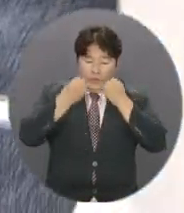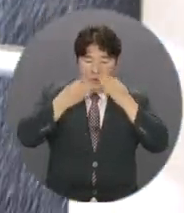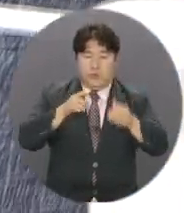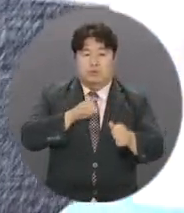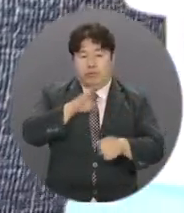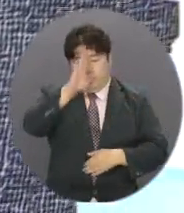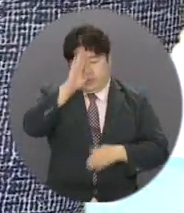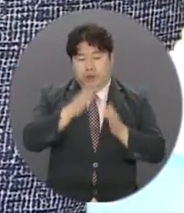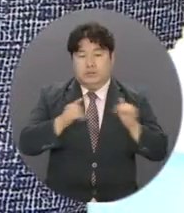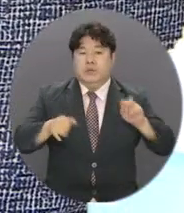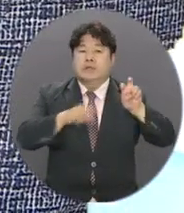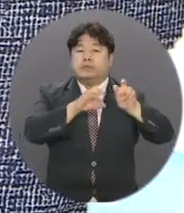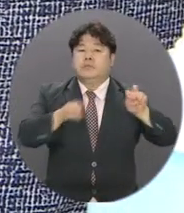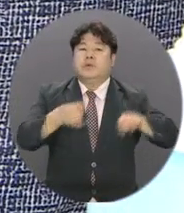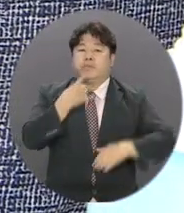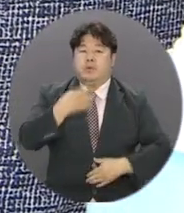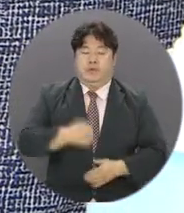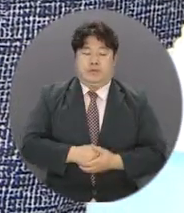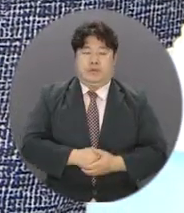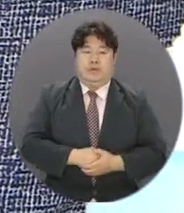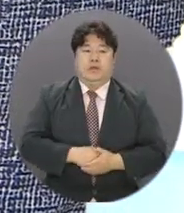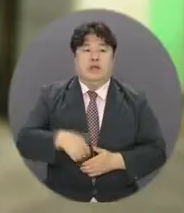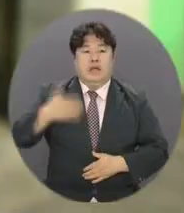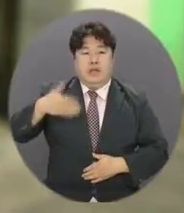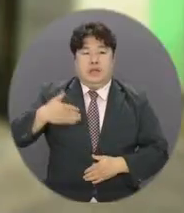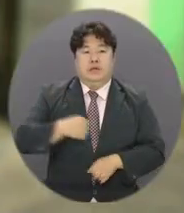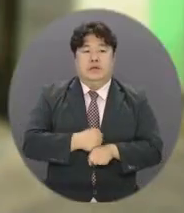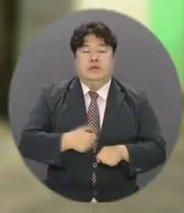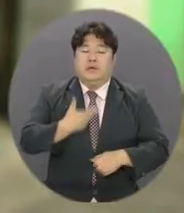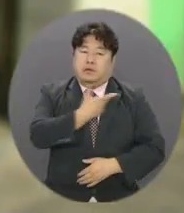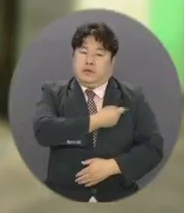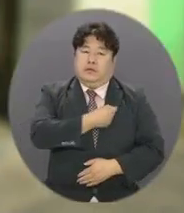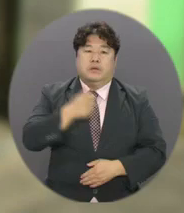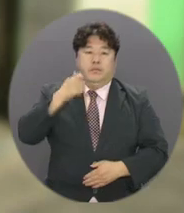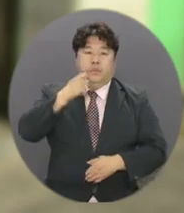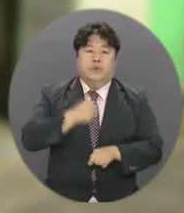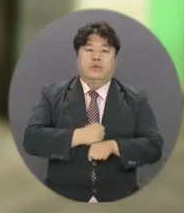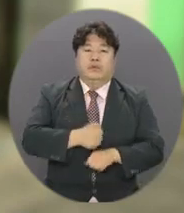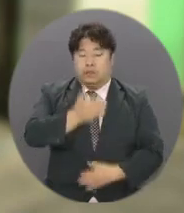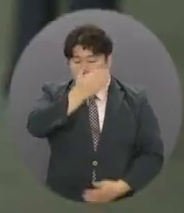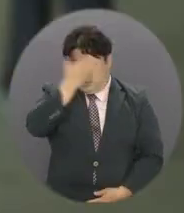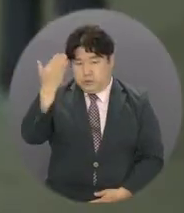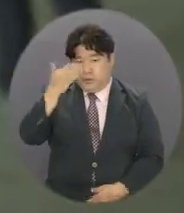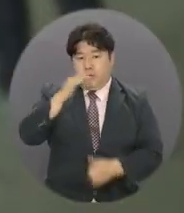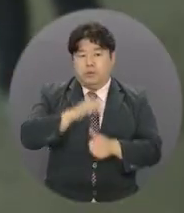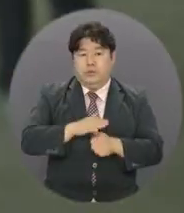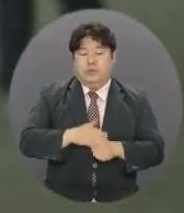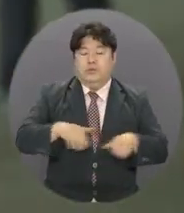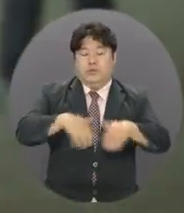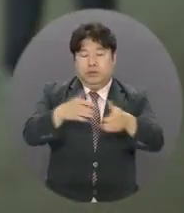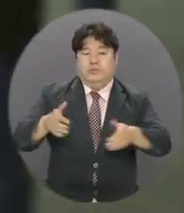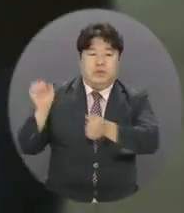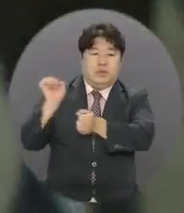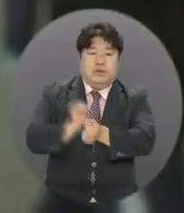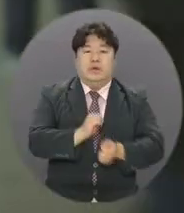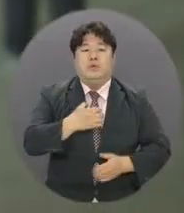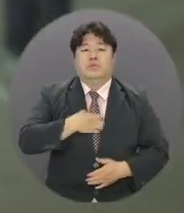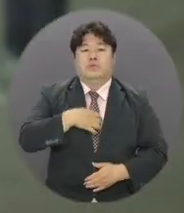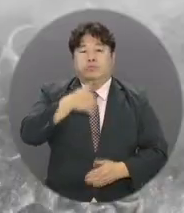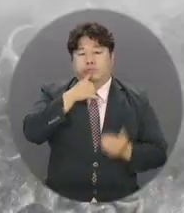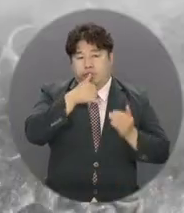환자의 20%에 불과했습니다. 아직까지 백신을 접종하지 못한 청소년들 역시 집단 감염 위험에 노출돼